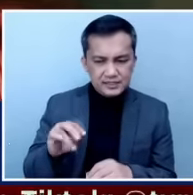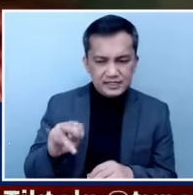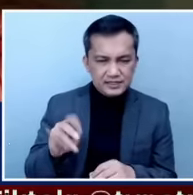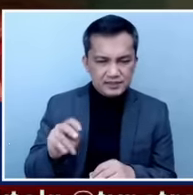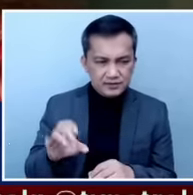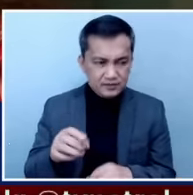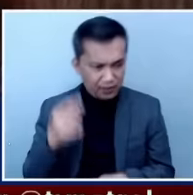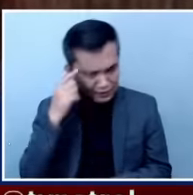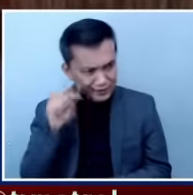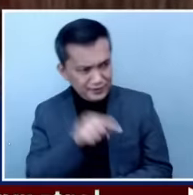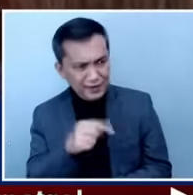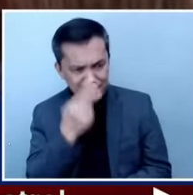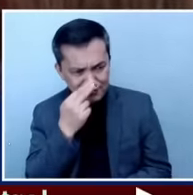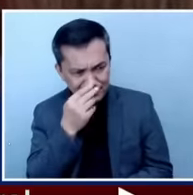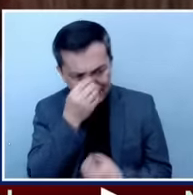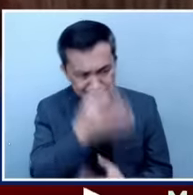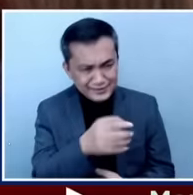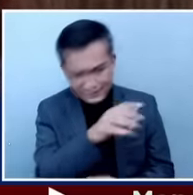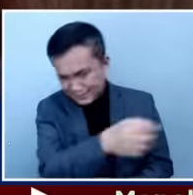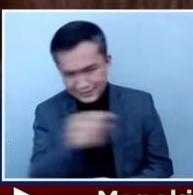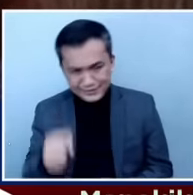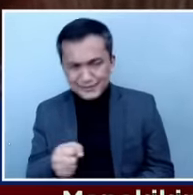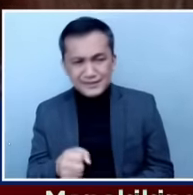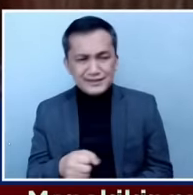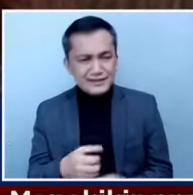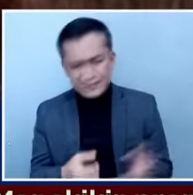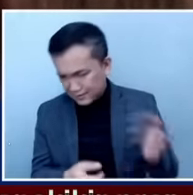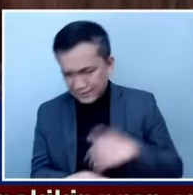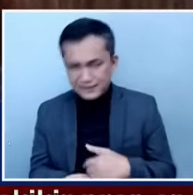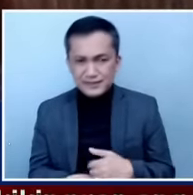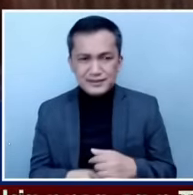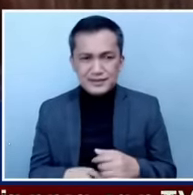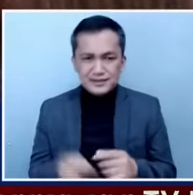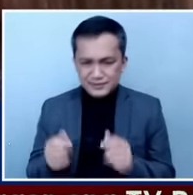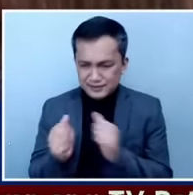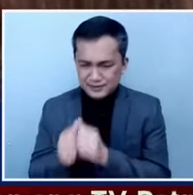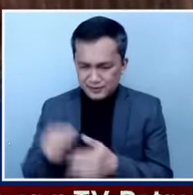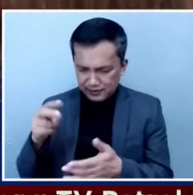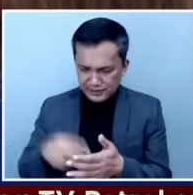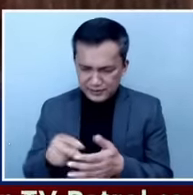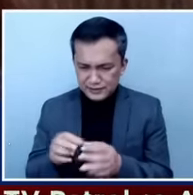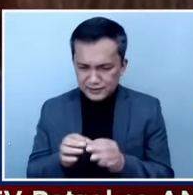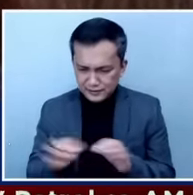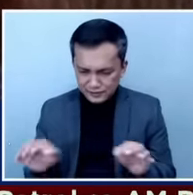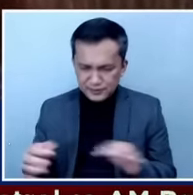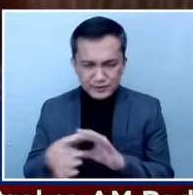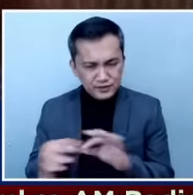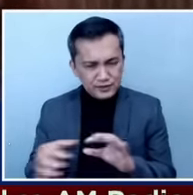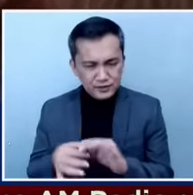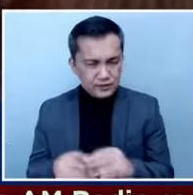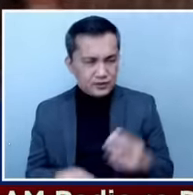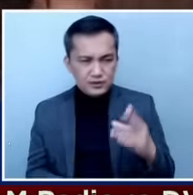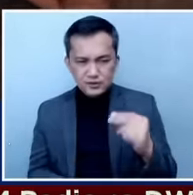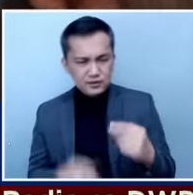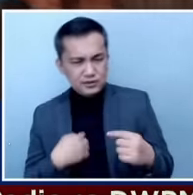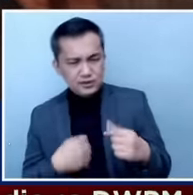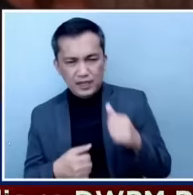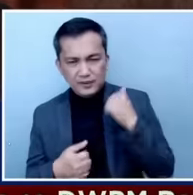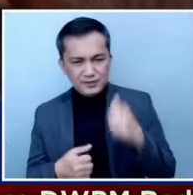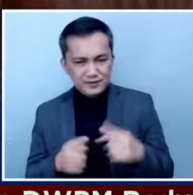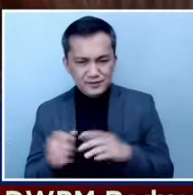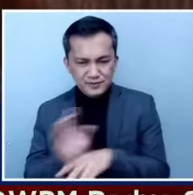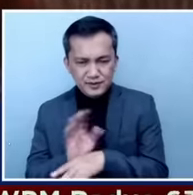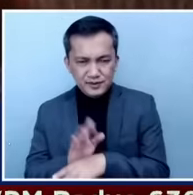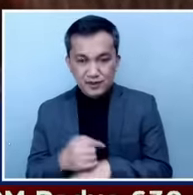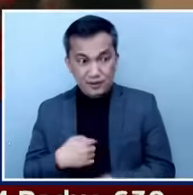kidding originally when I told her that she should come in and read for the movie and read the script. I think she was like, no, you don't want me in your movie. I went,